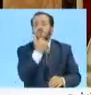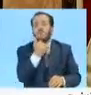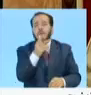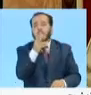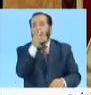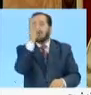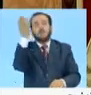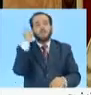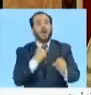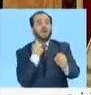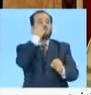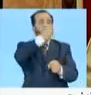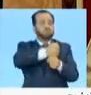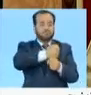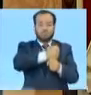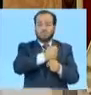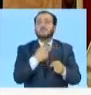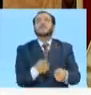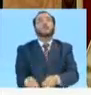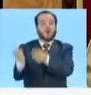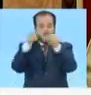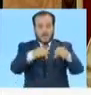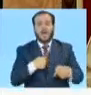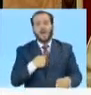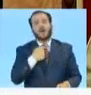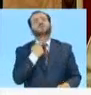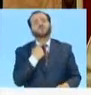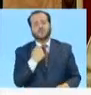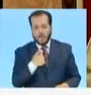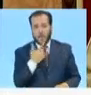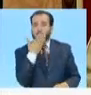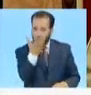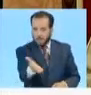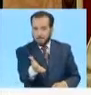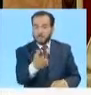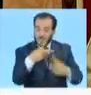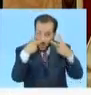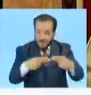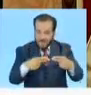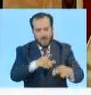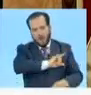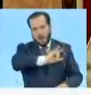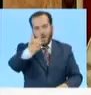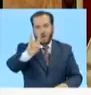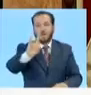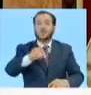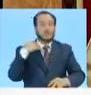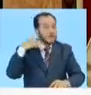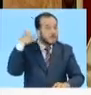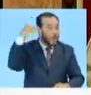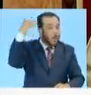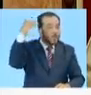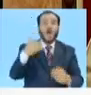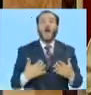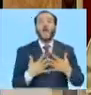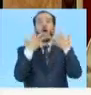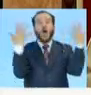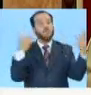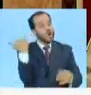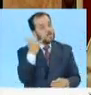منذ تولينا مقاليد الحكم لن يتوقف، فالتطور هو سنة